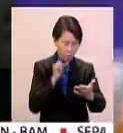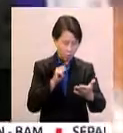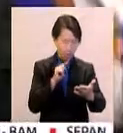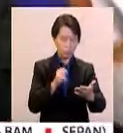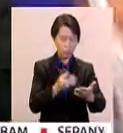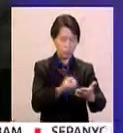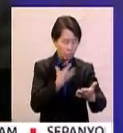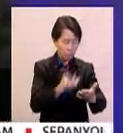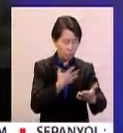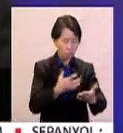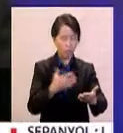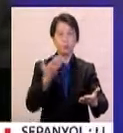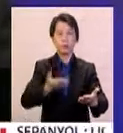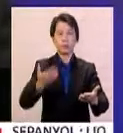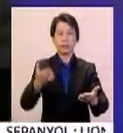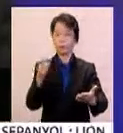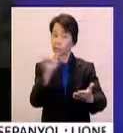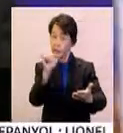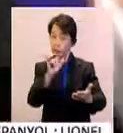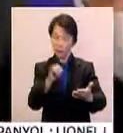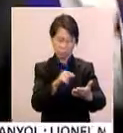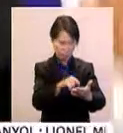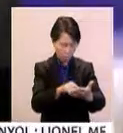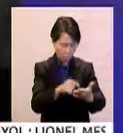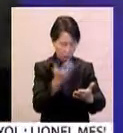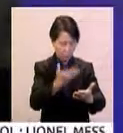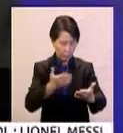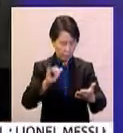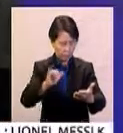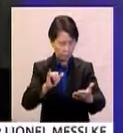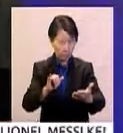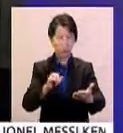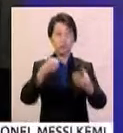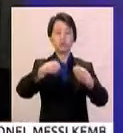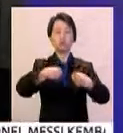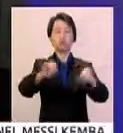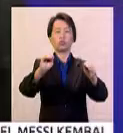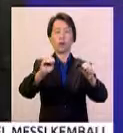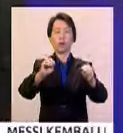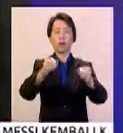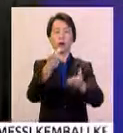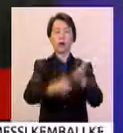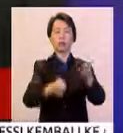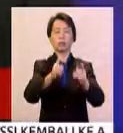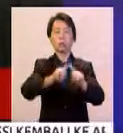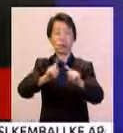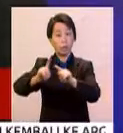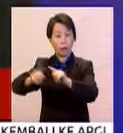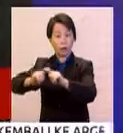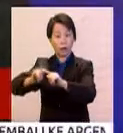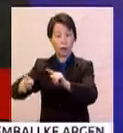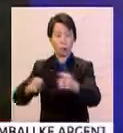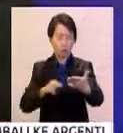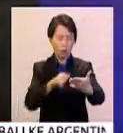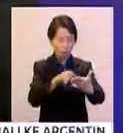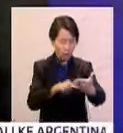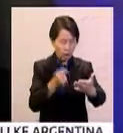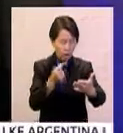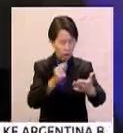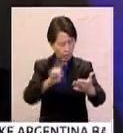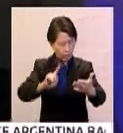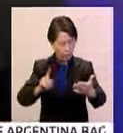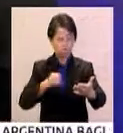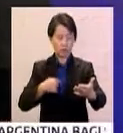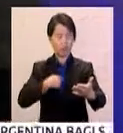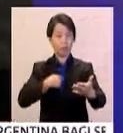memberi maklumat barangan yang sama yang menjual pada harga yang berbeza. Jadi sebagai pengguna, kalau dia